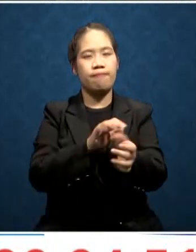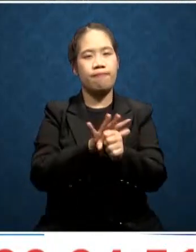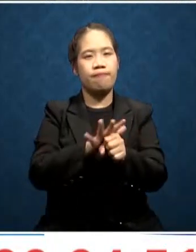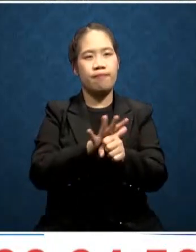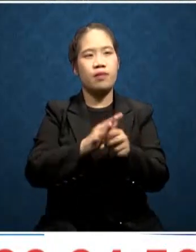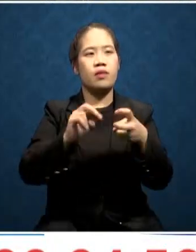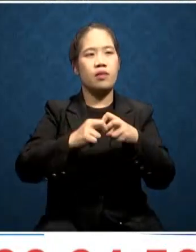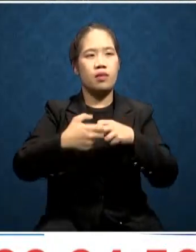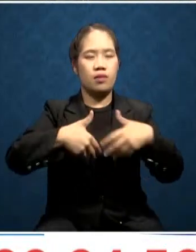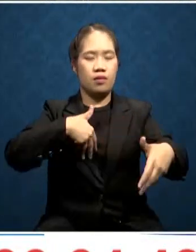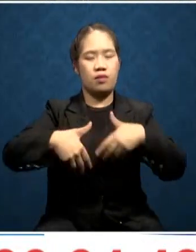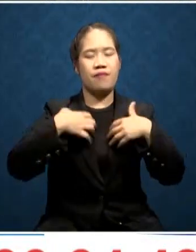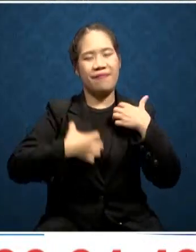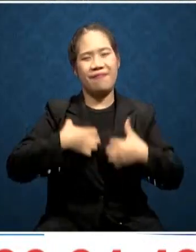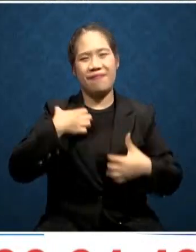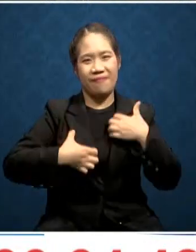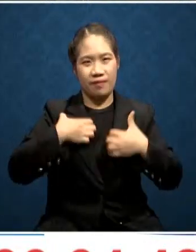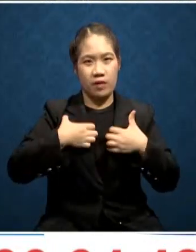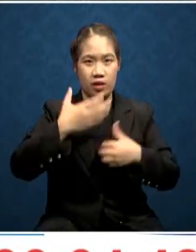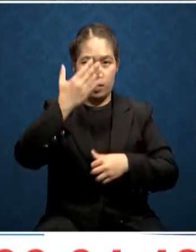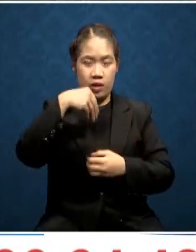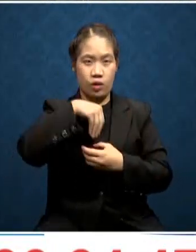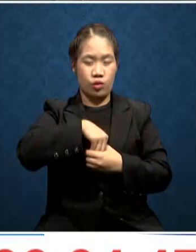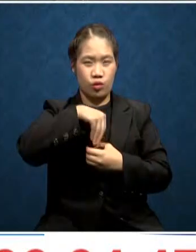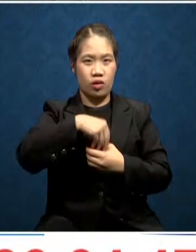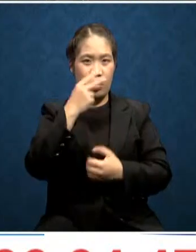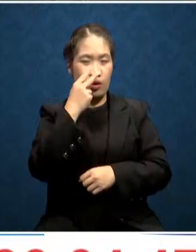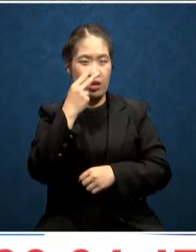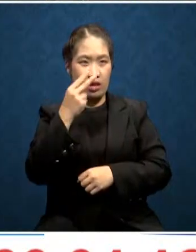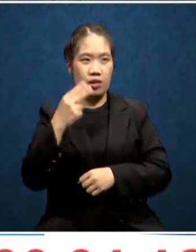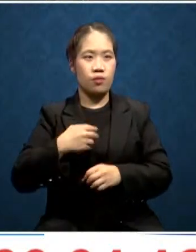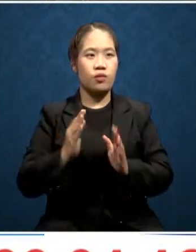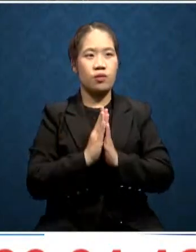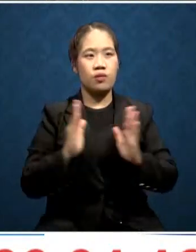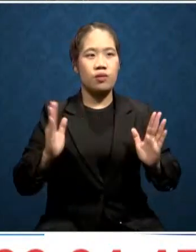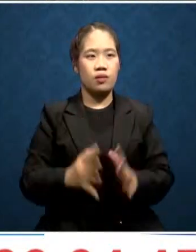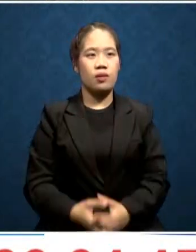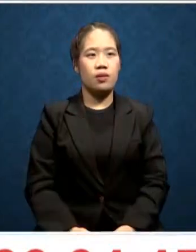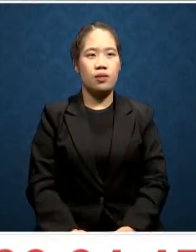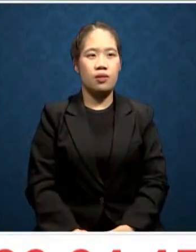เป็นปัญหาของประชาชนที่เราอยู่ในพื้นที่นะคะค่ะขอบคุณค่ะครับเชิญชิท่าน